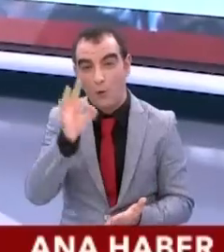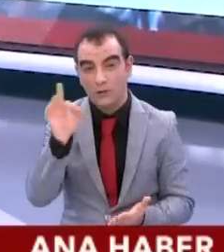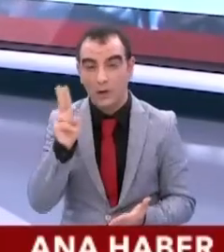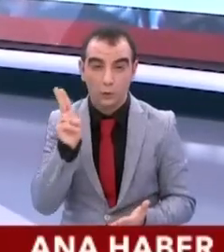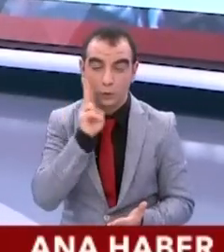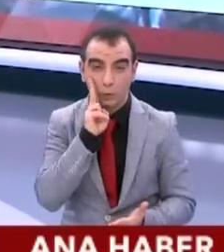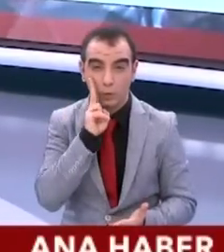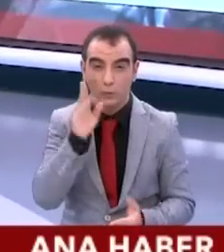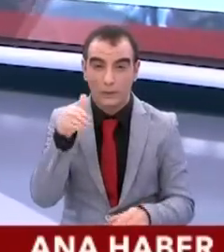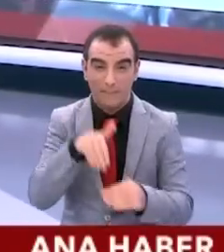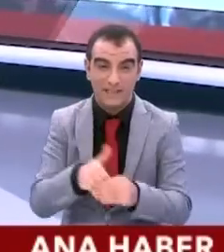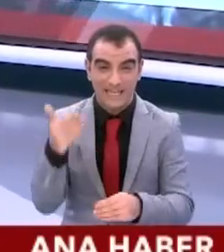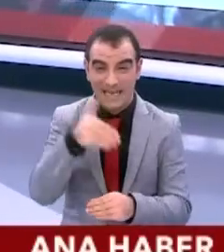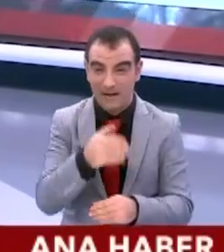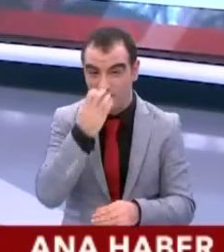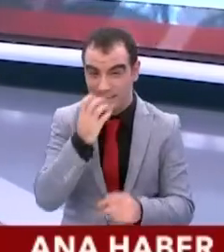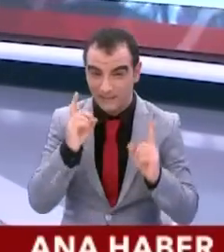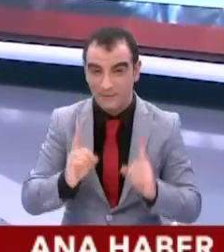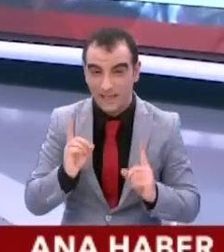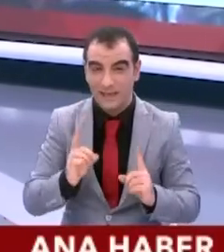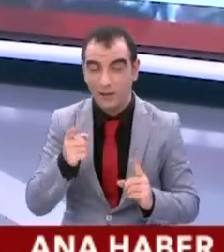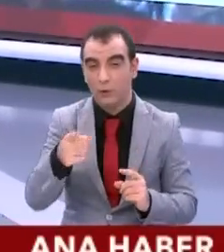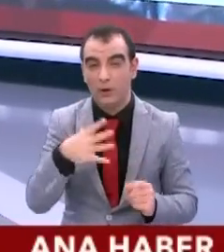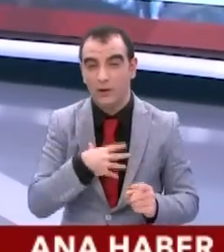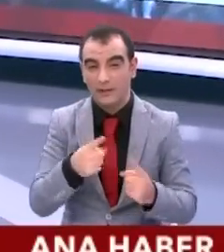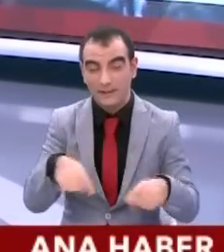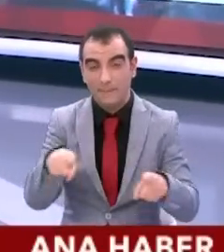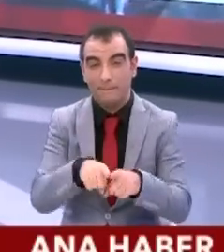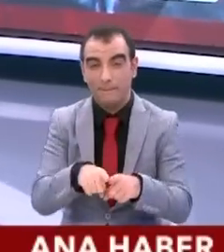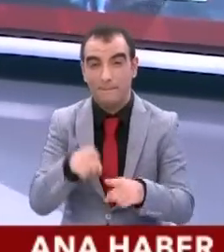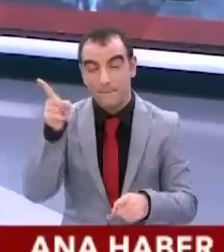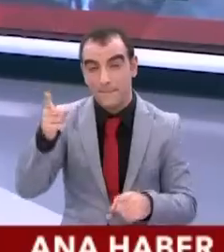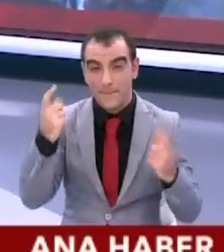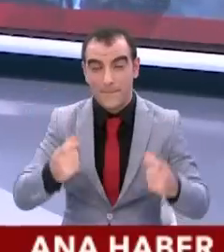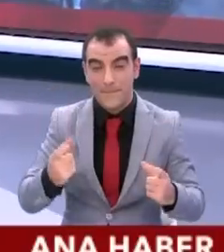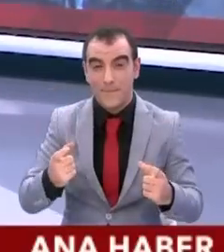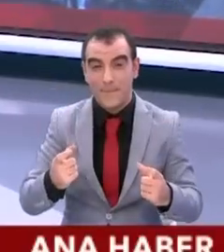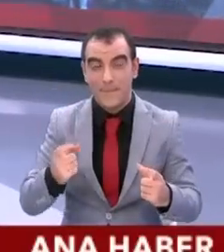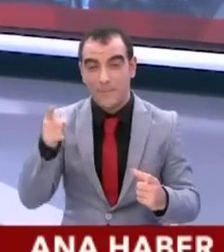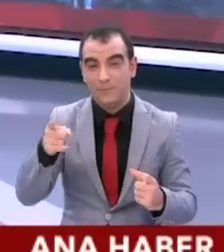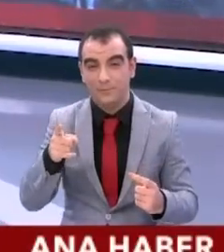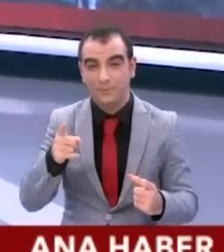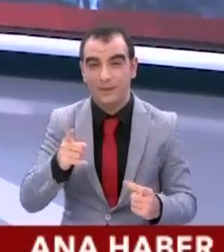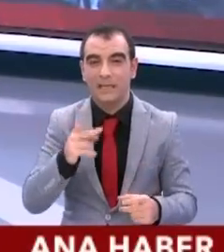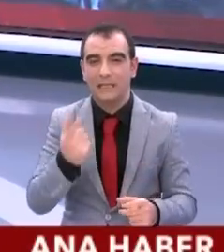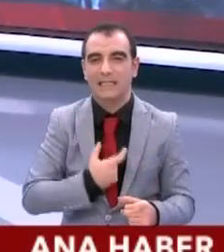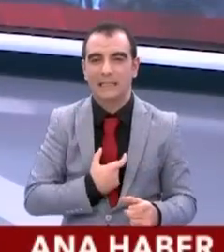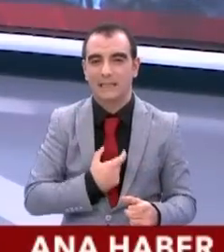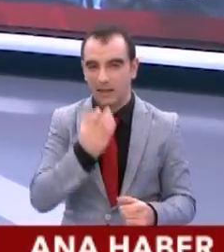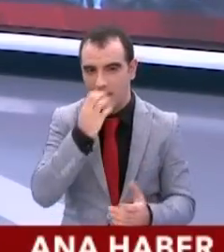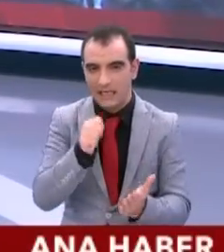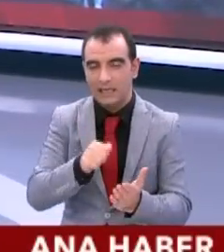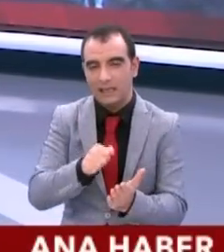artık meclise gelmesi meclisten komisyona gelmesi falan bütçe komisyonda ve Oradan da artık yasalaşması ve resmi